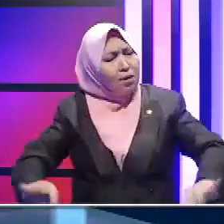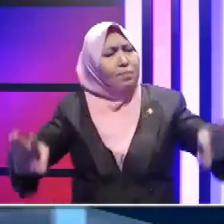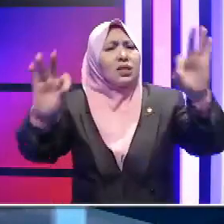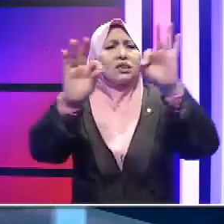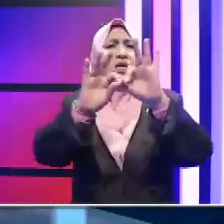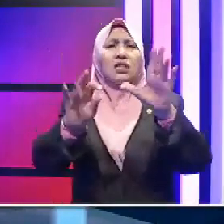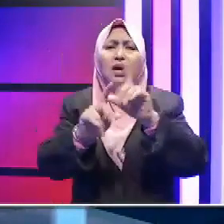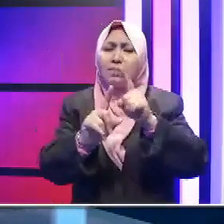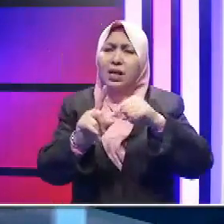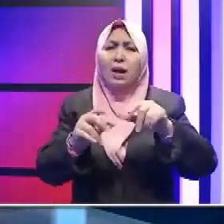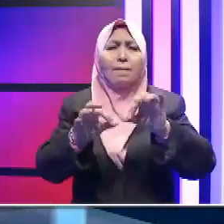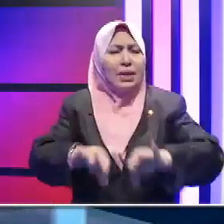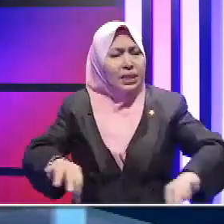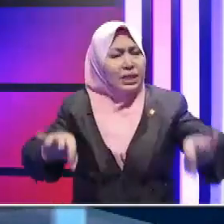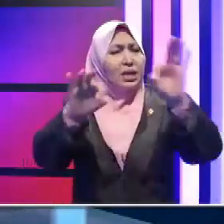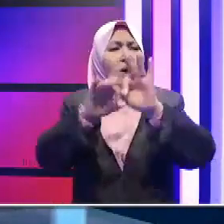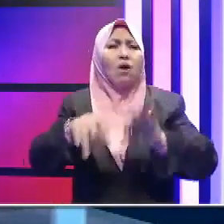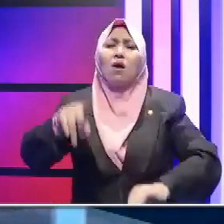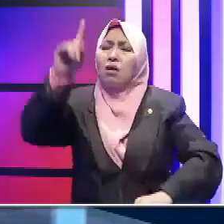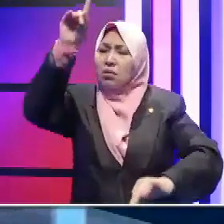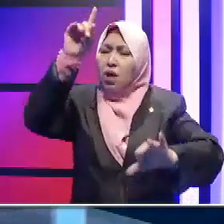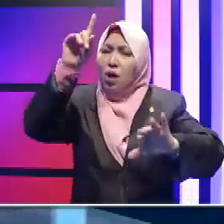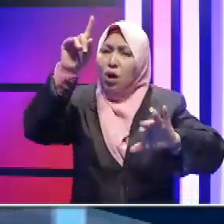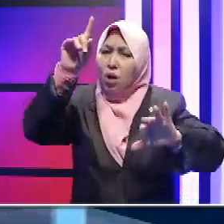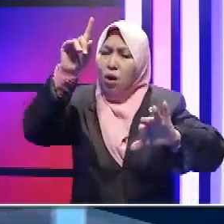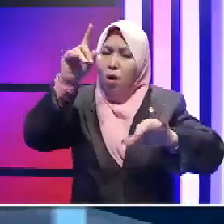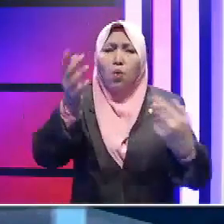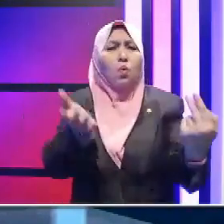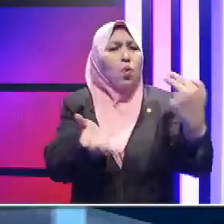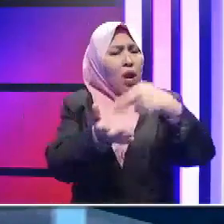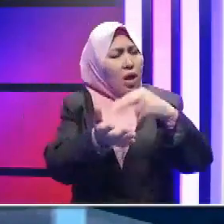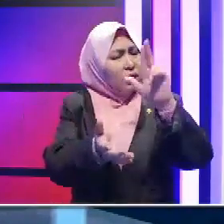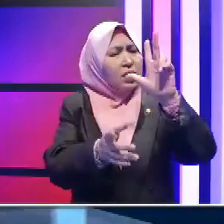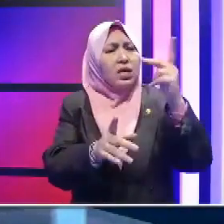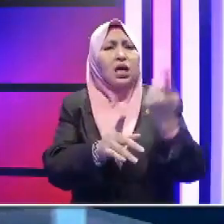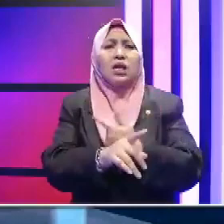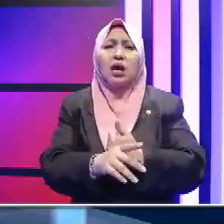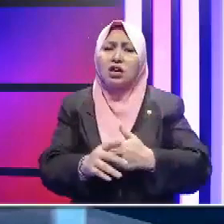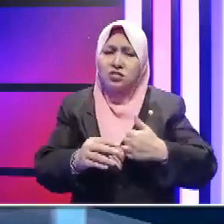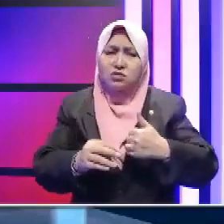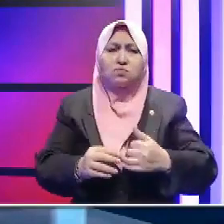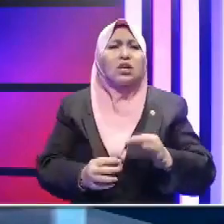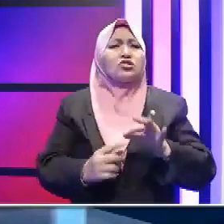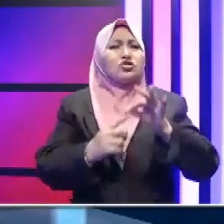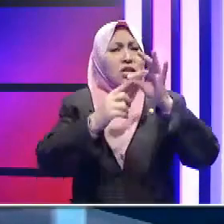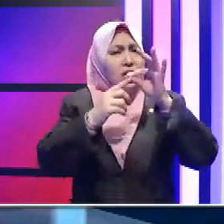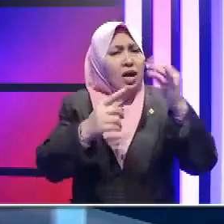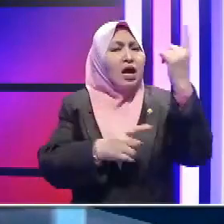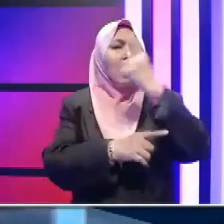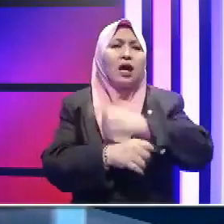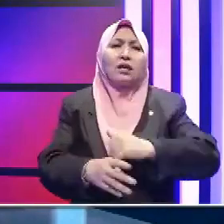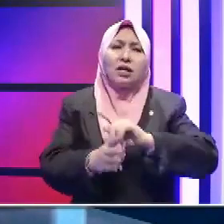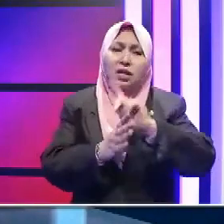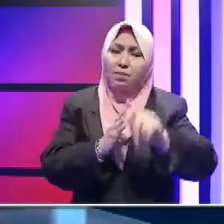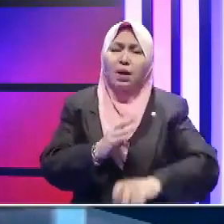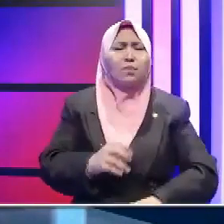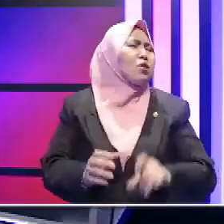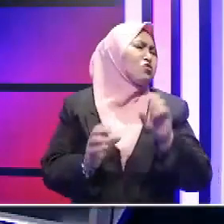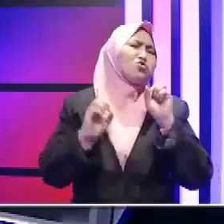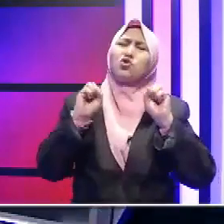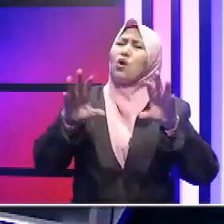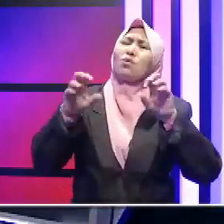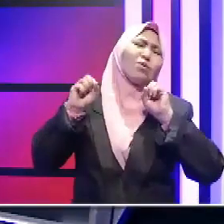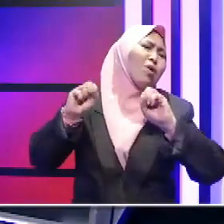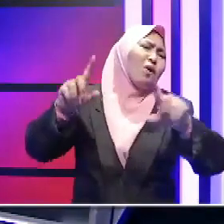bila penting ini Allah ulang tiga kali khususnya dalam sajak-sajak menyentuh Hari pembalasan hari kiamat Masya Allah terima kasih